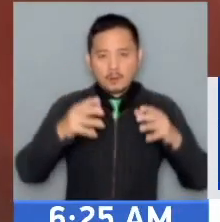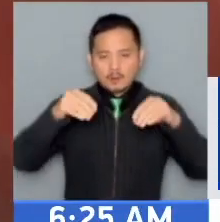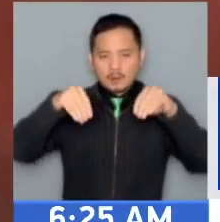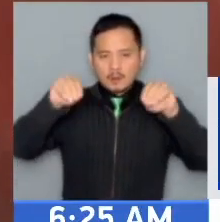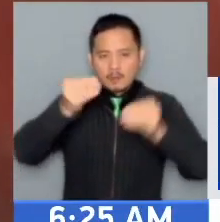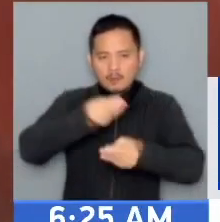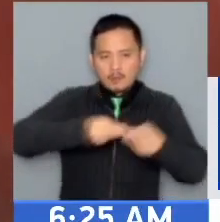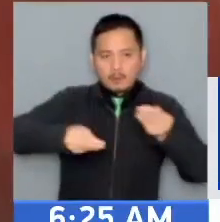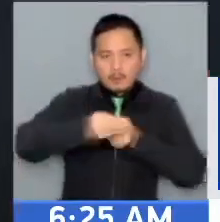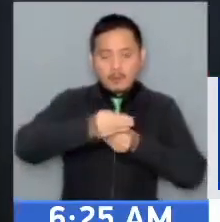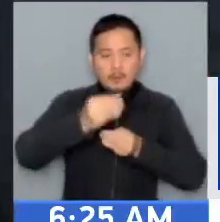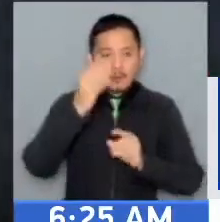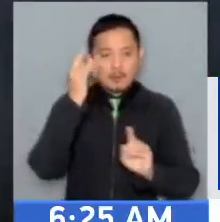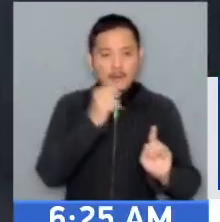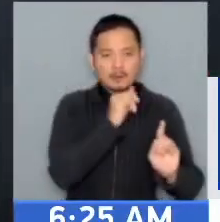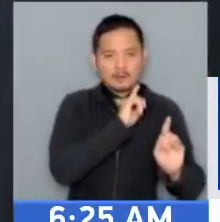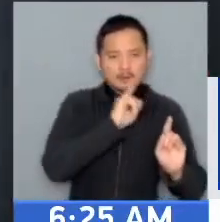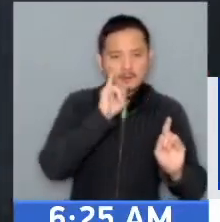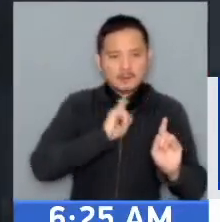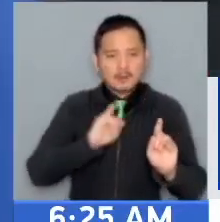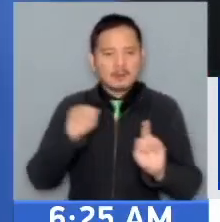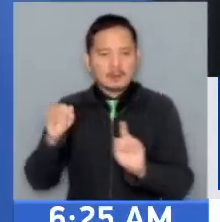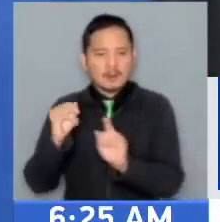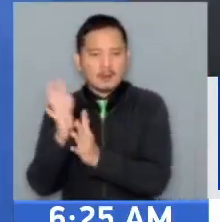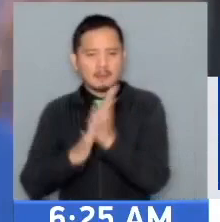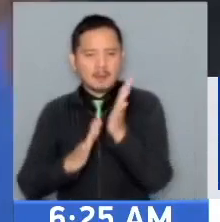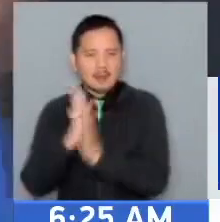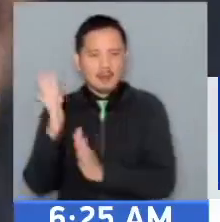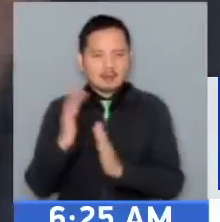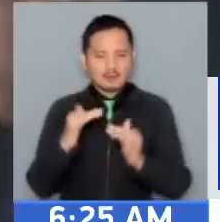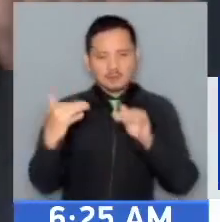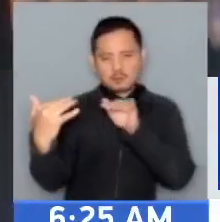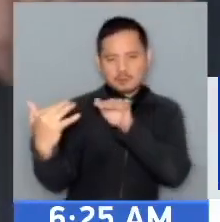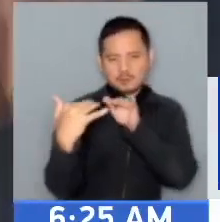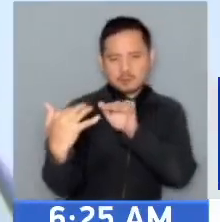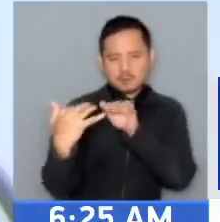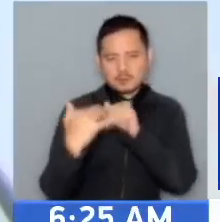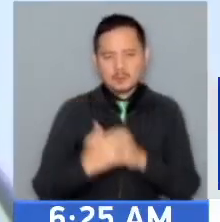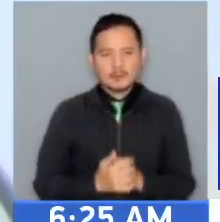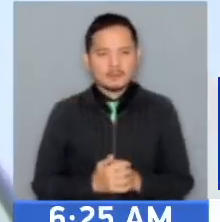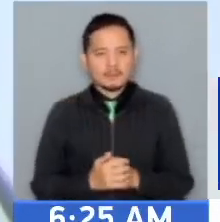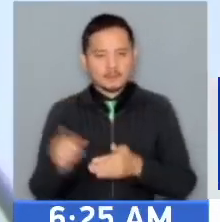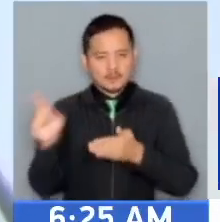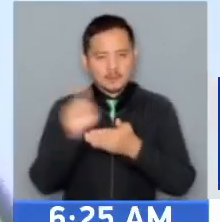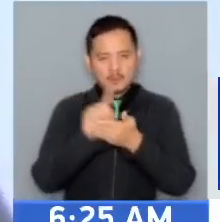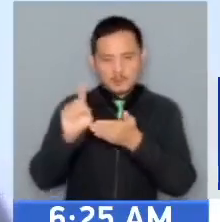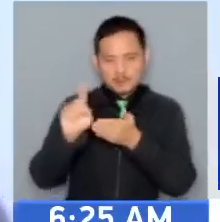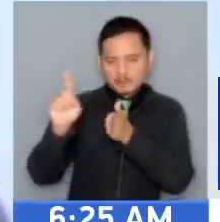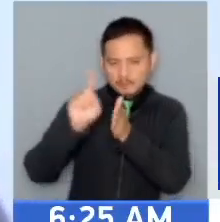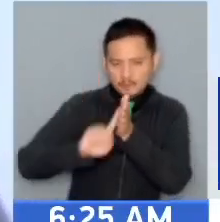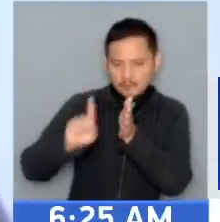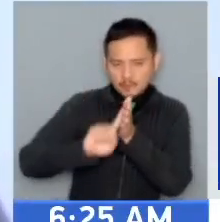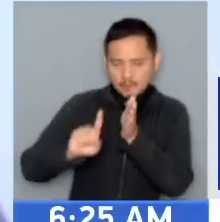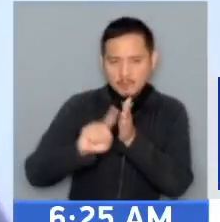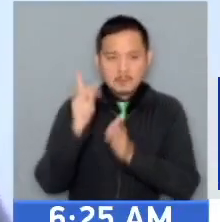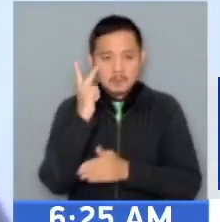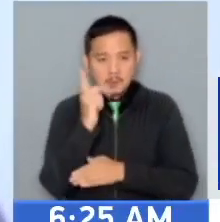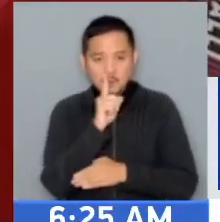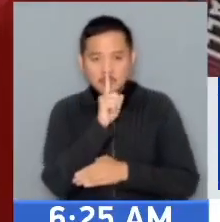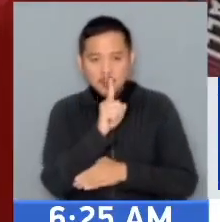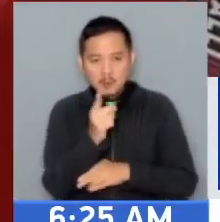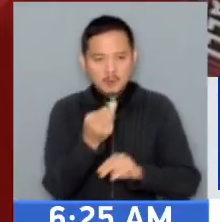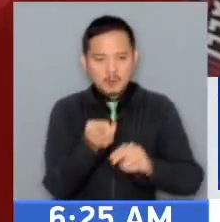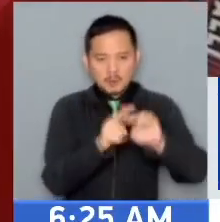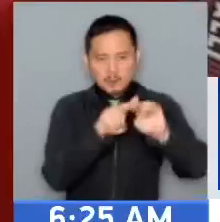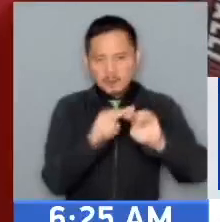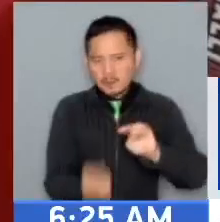Hamas Group. Obserbahan pa ng DOE ang buong trading week para malaman kung magkakaroon ng paggalaw sa presyo rito sa bansa. Kahapon